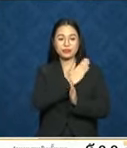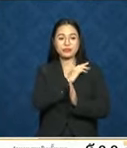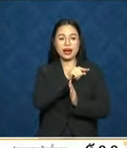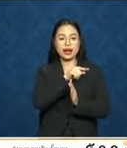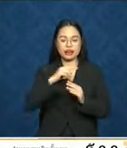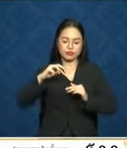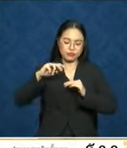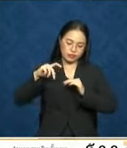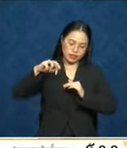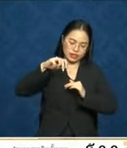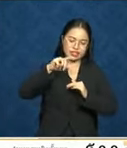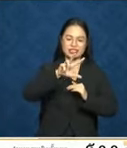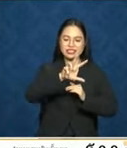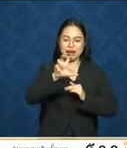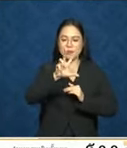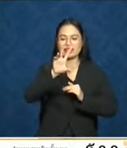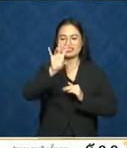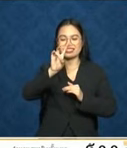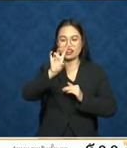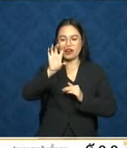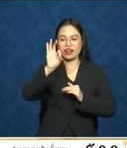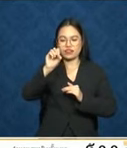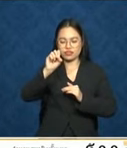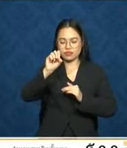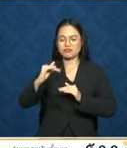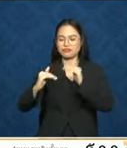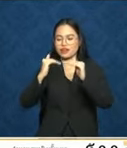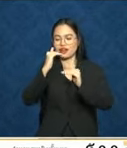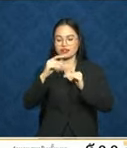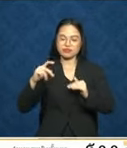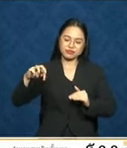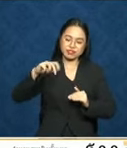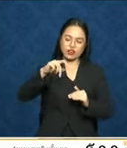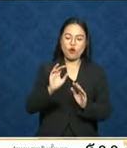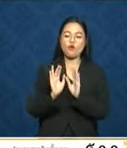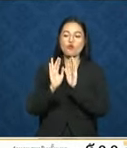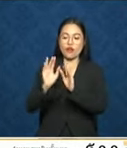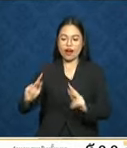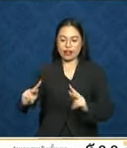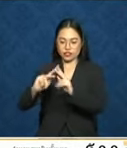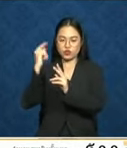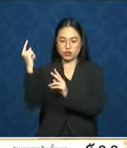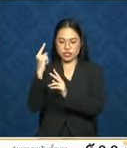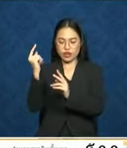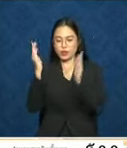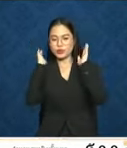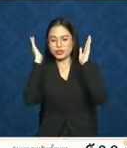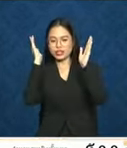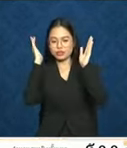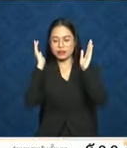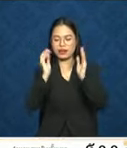3,790 ขั้นครับก็ขอฝากกระทรวงท่องเที่ยวและกีฬาช่วยโปรโมทการท่องเที่ยวให้จังหวัดลพบุรีด้วยครับขอบคุณครับ